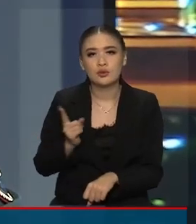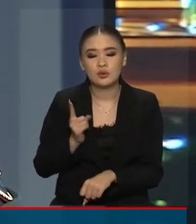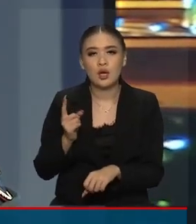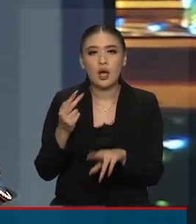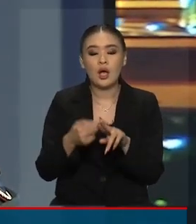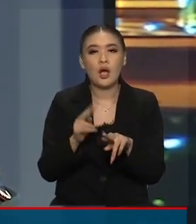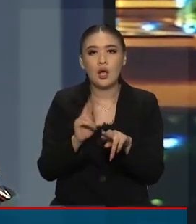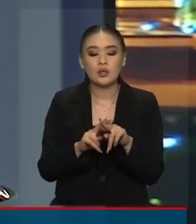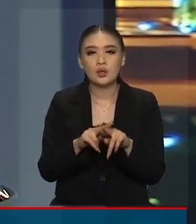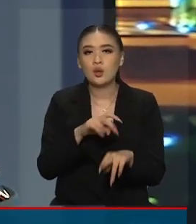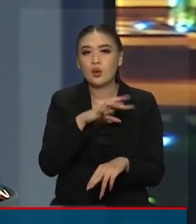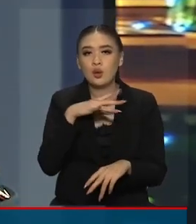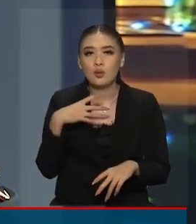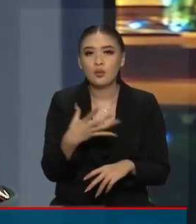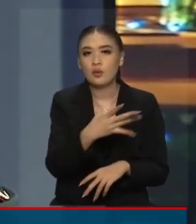Сол себептен көп уақыт